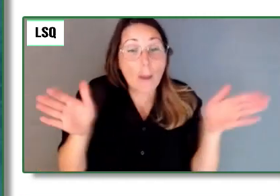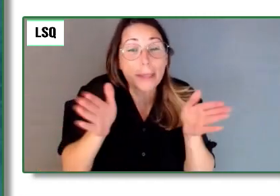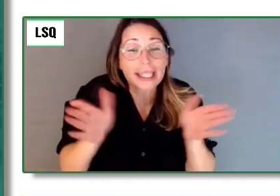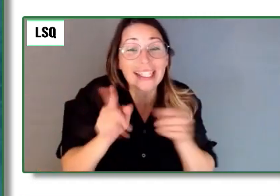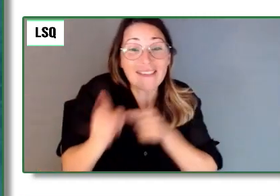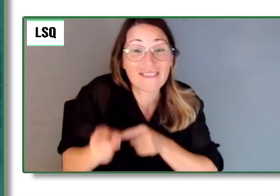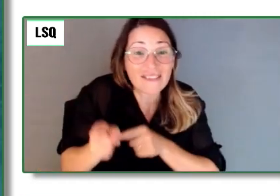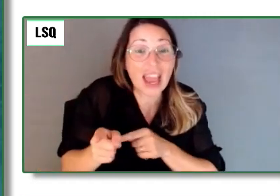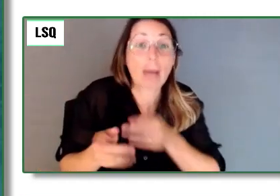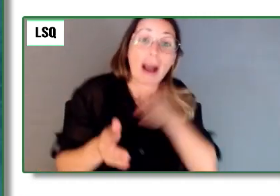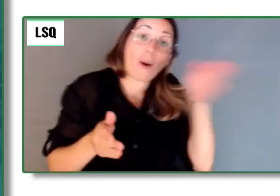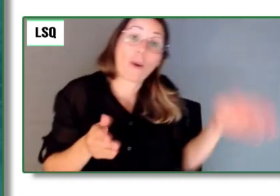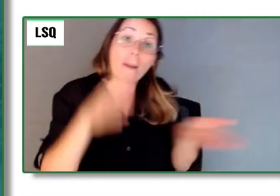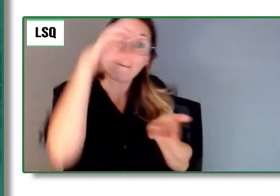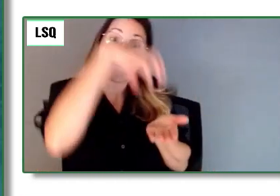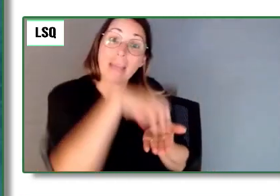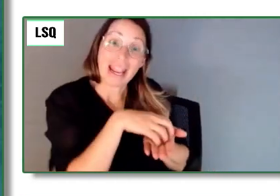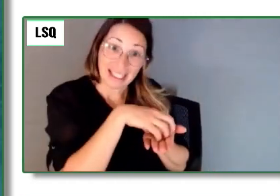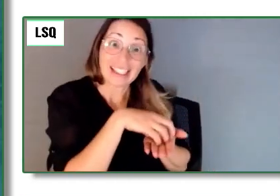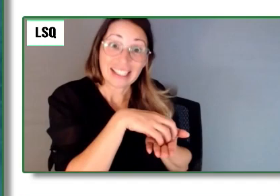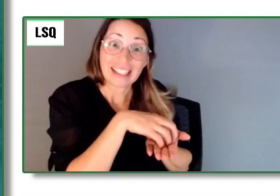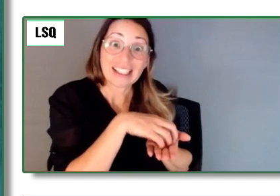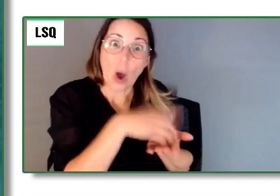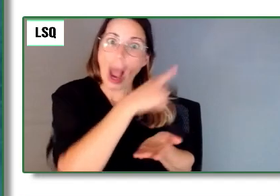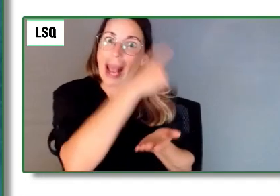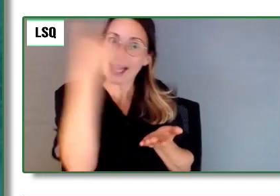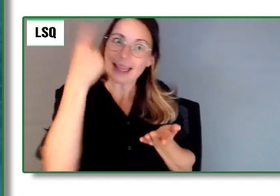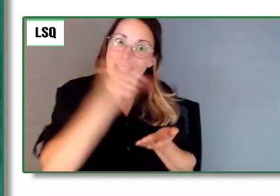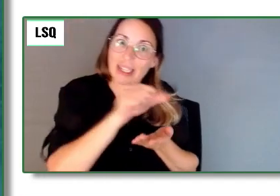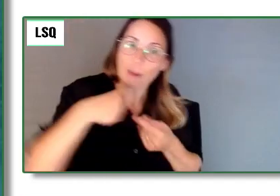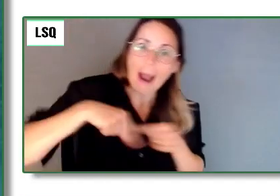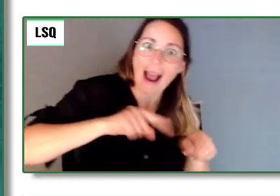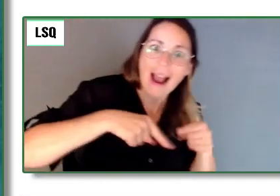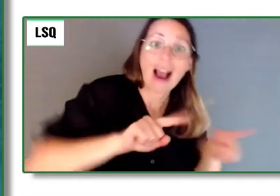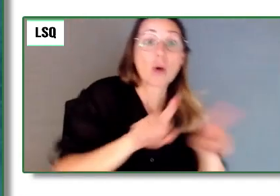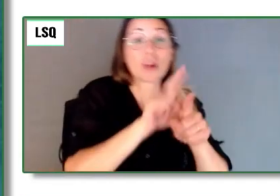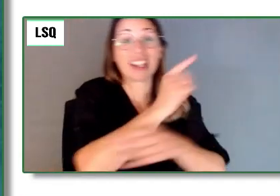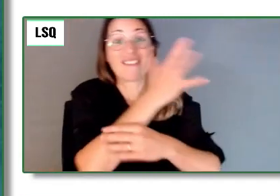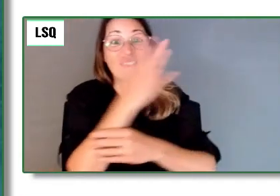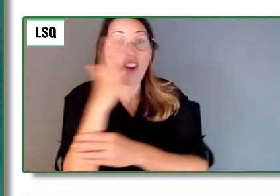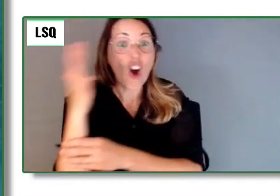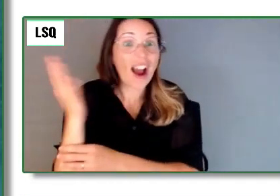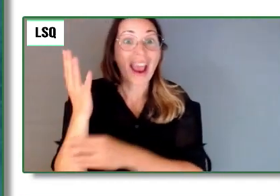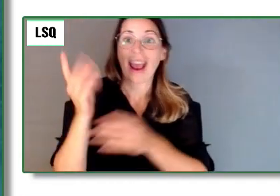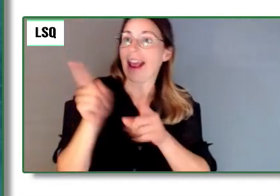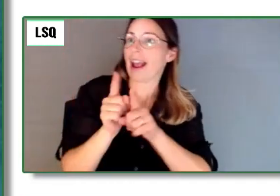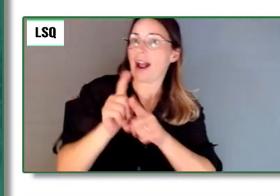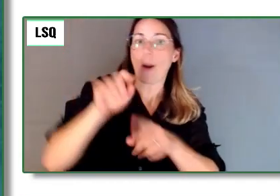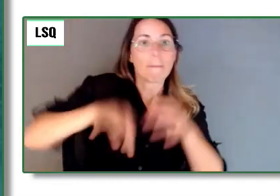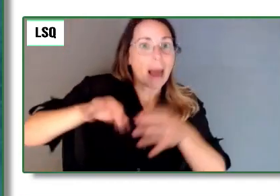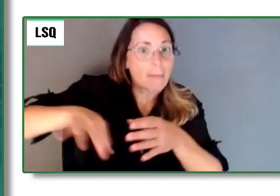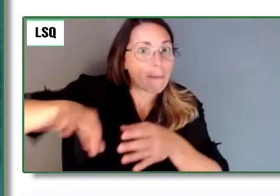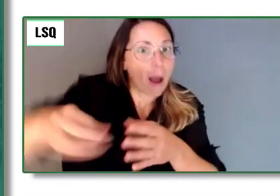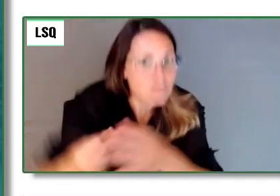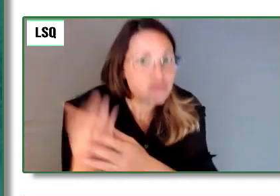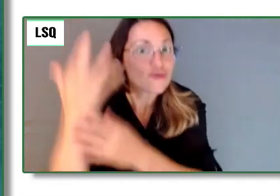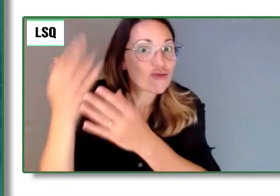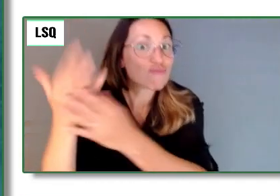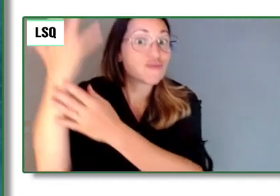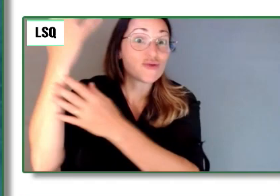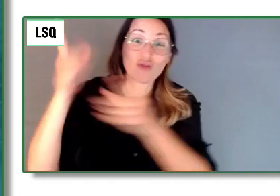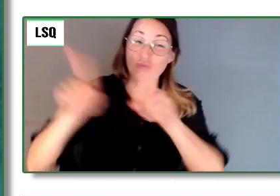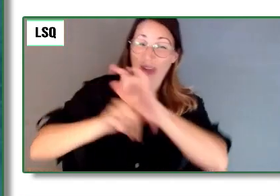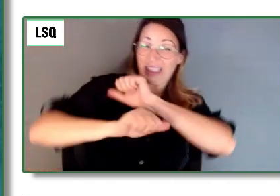érables et on avait 10 000 également acres de terre de la couronne. Et sur 200 acres, je les connaissais,